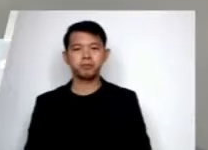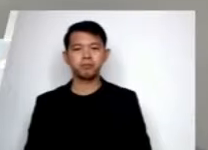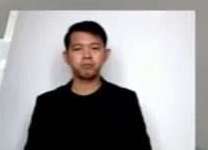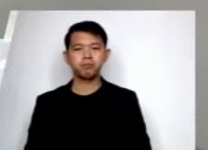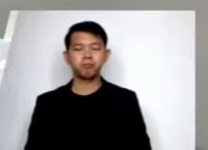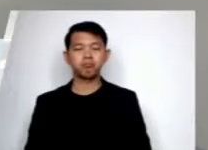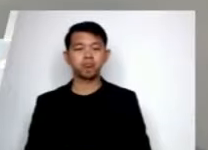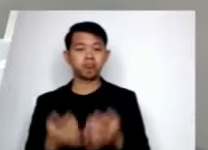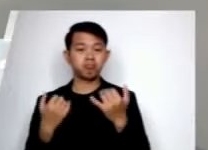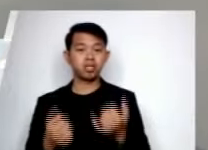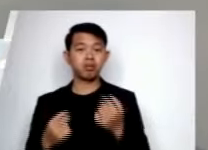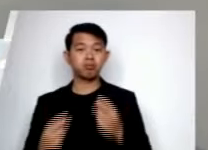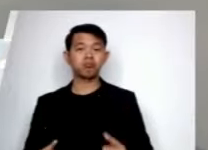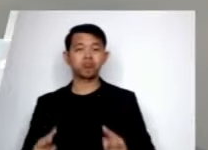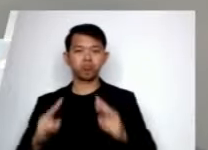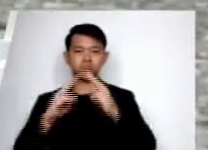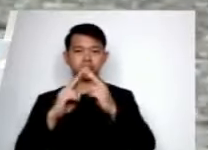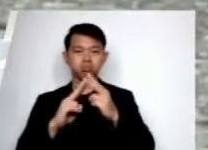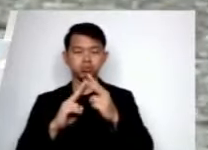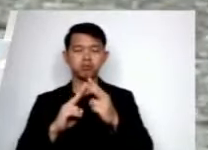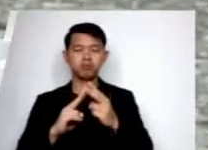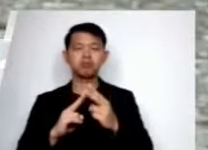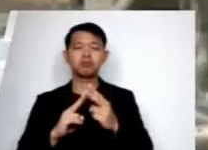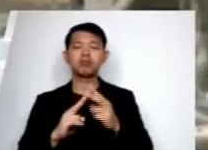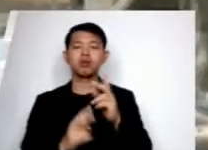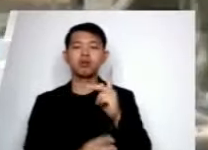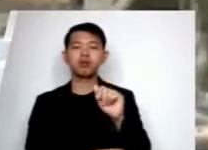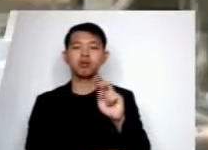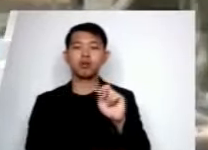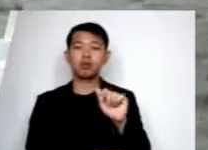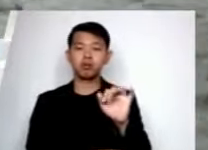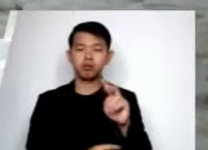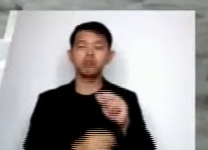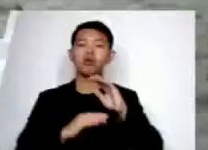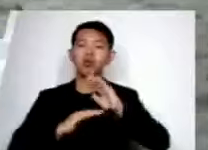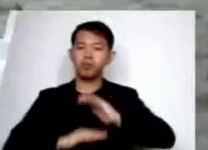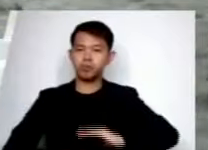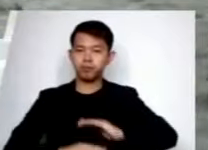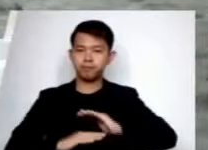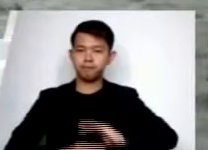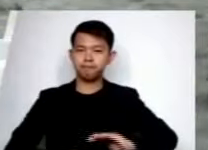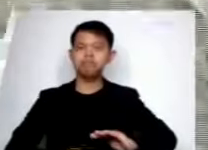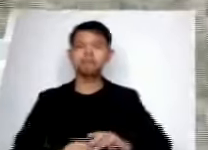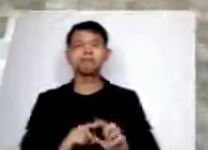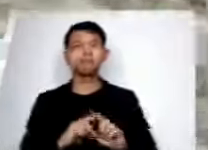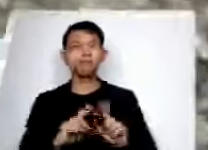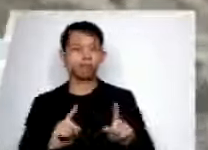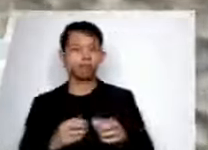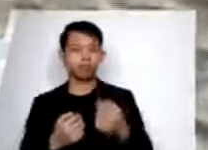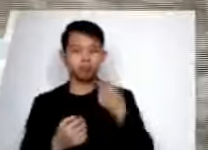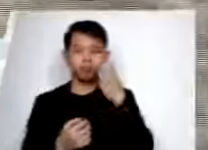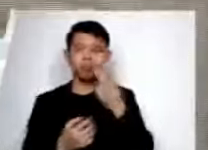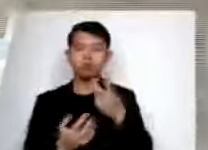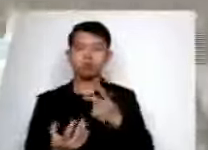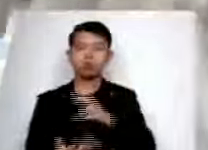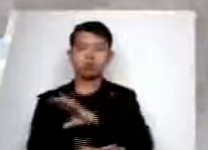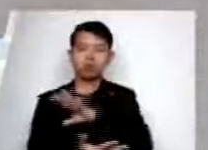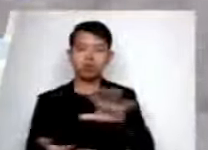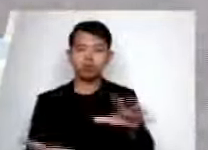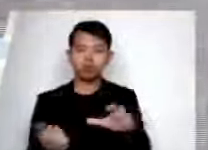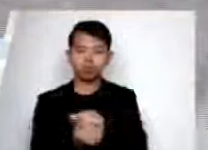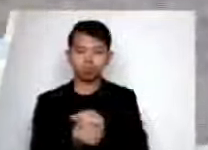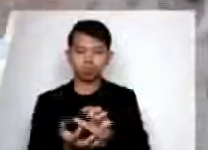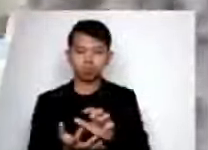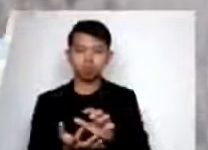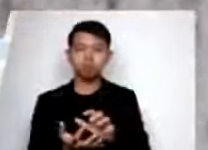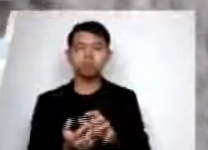mula nang sumabog ditong gabi ng Lunes. Pero ramdam ng mga residente ang pinsalang iniwan nito. Ang taniman ng repolyong ito,